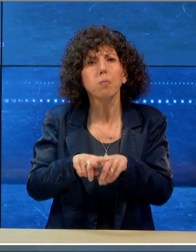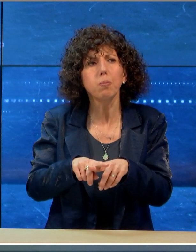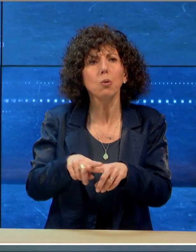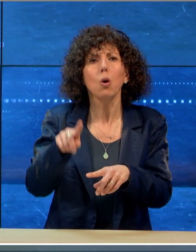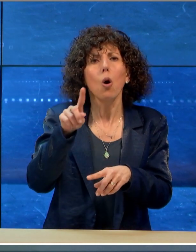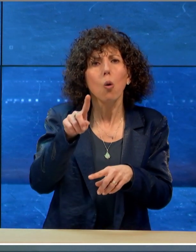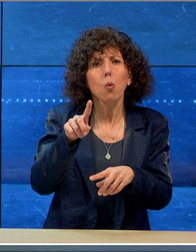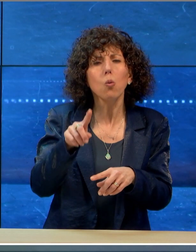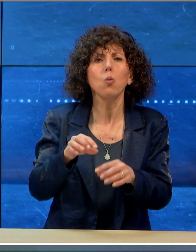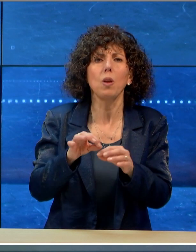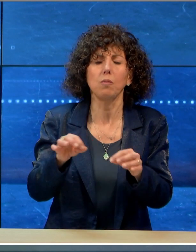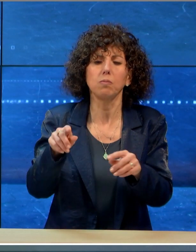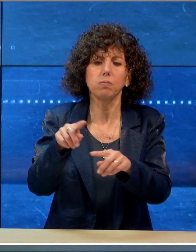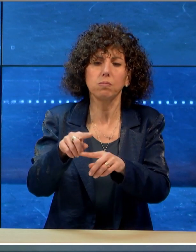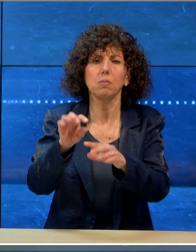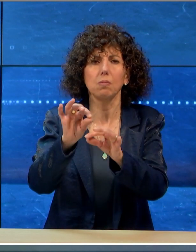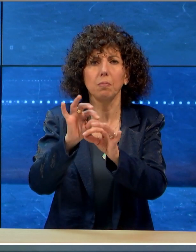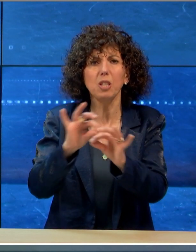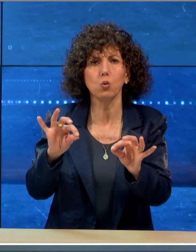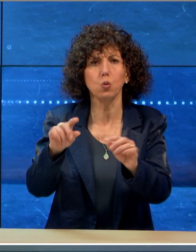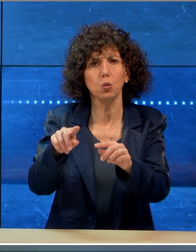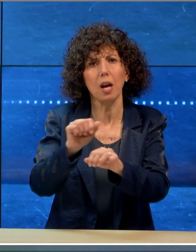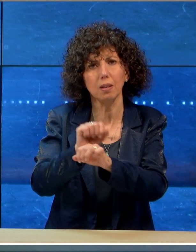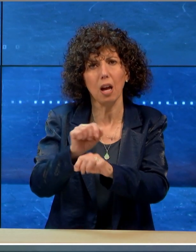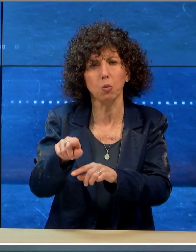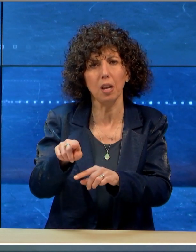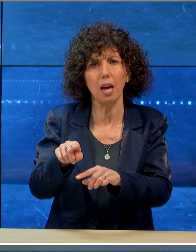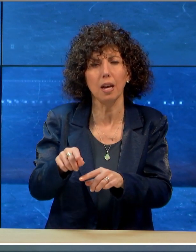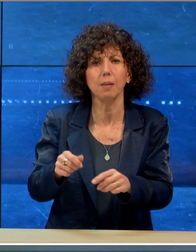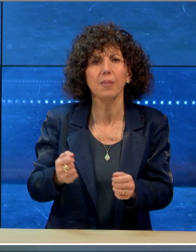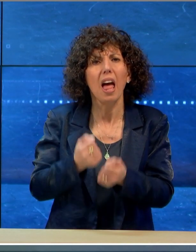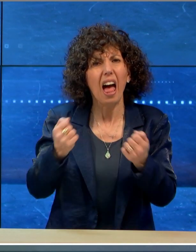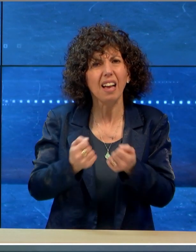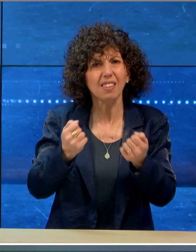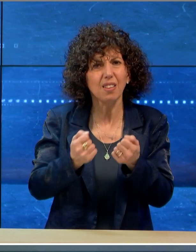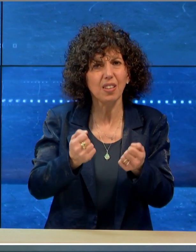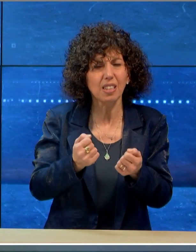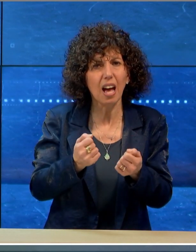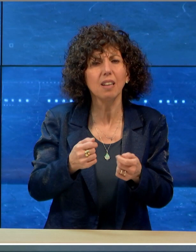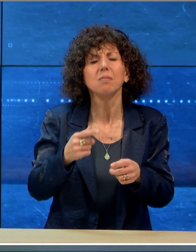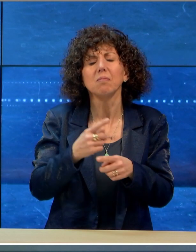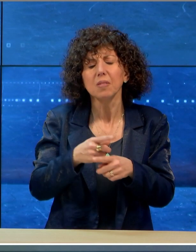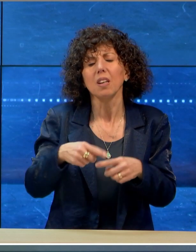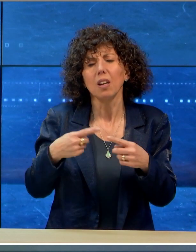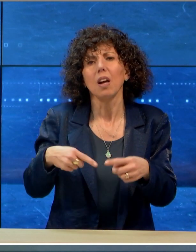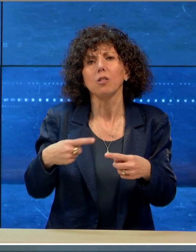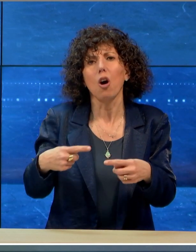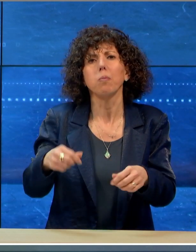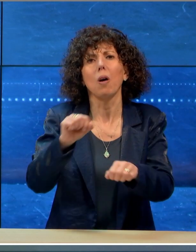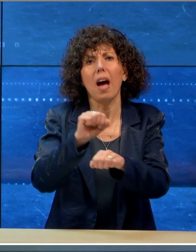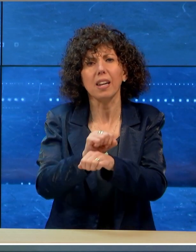di una misura cautelare l'attività in parola fa seguito ad ulteriore